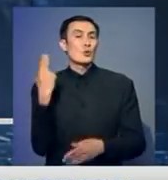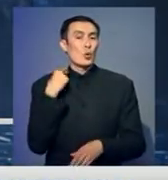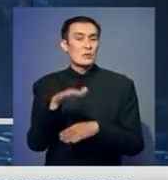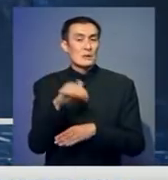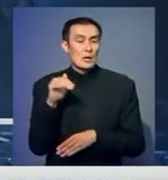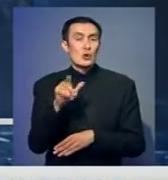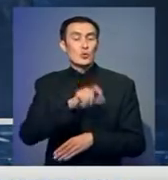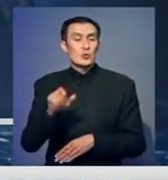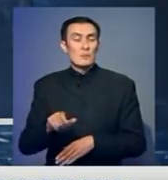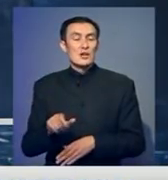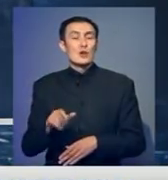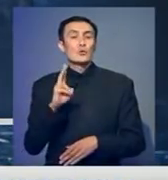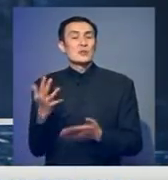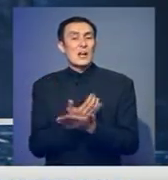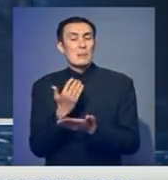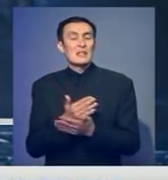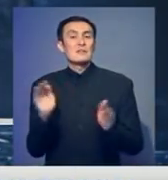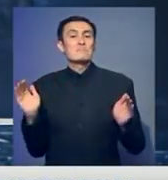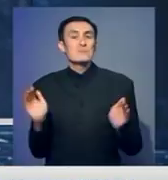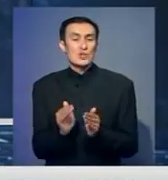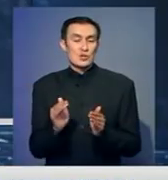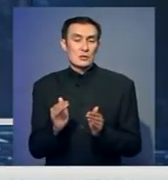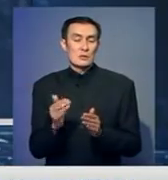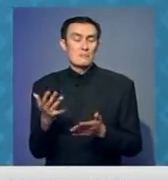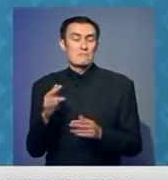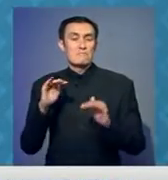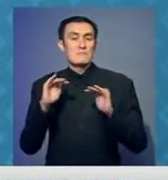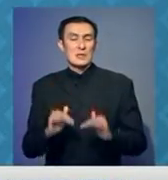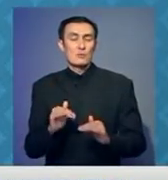займы гражданам с доходом ниже прожиточного минимума.